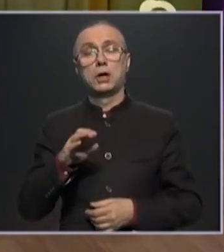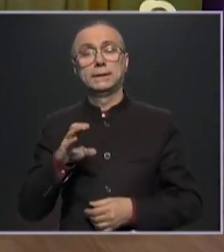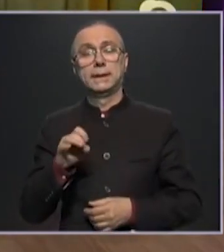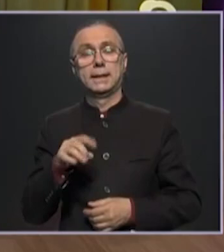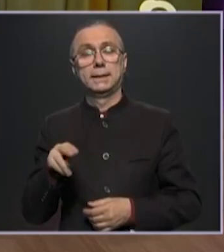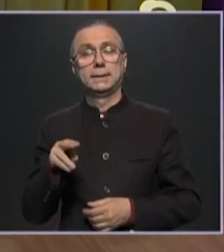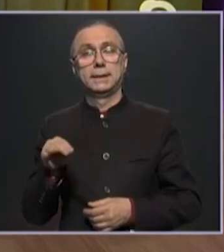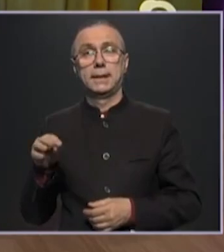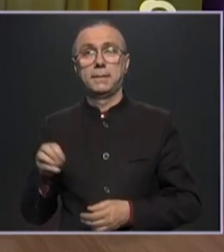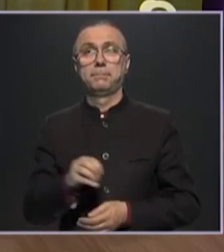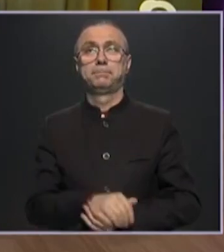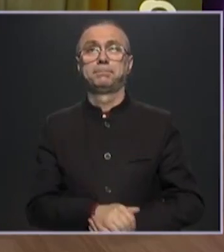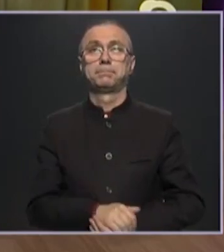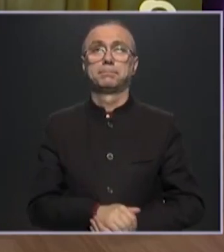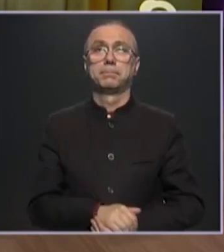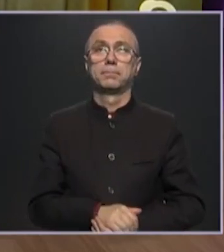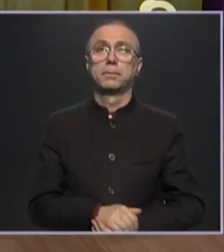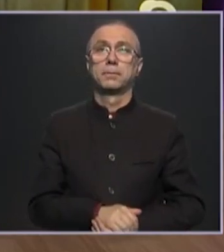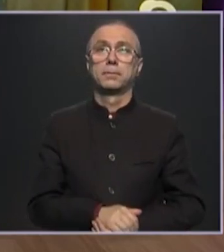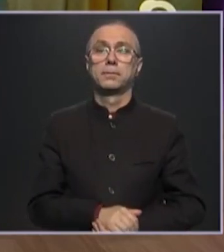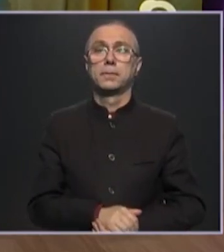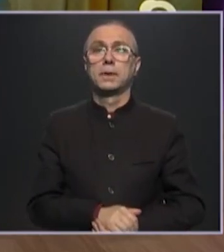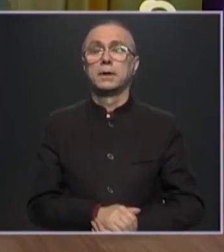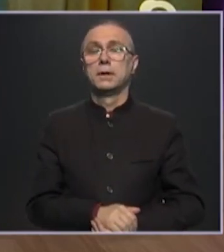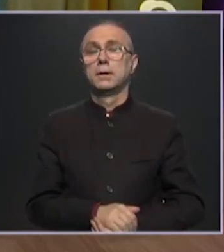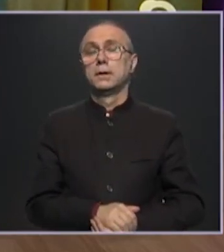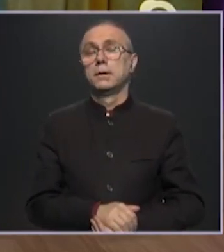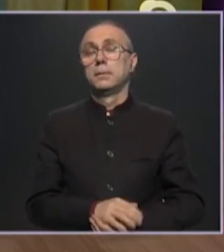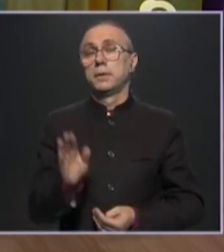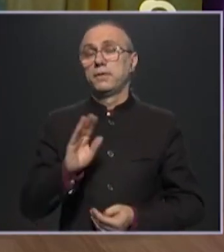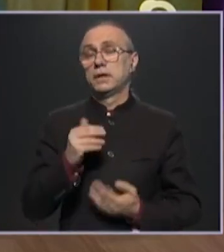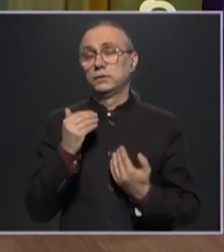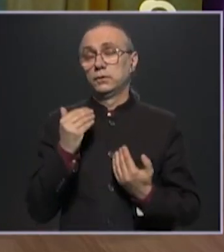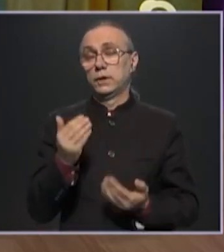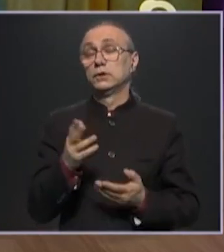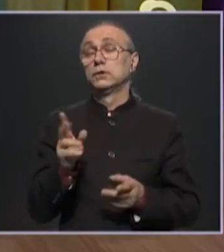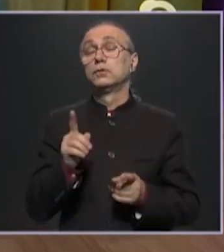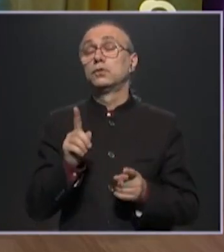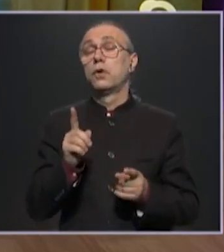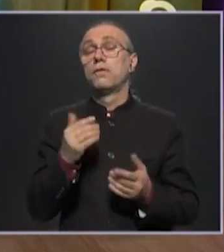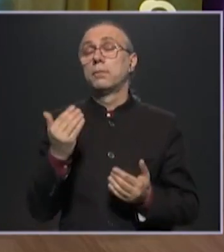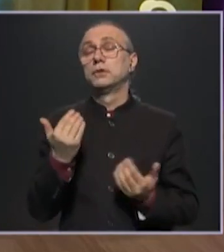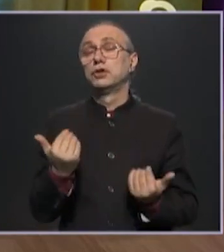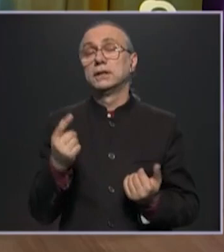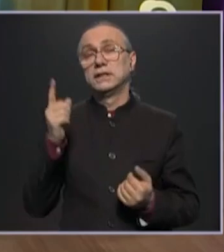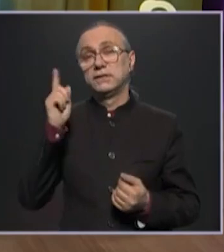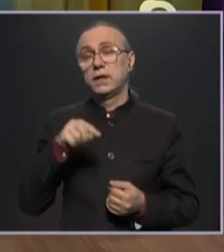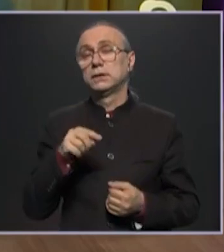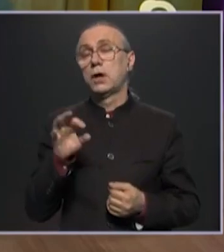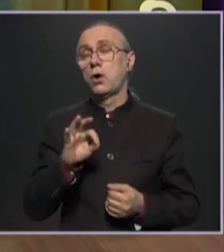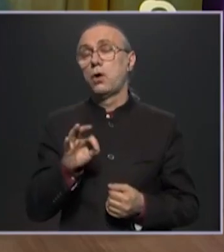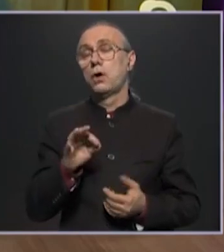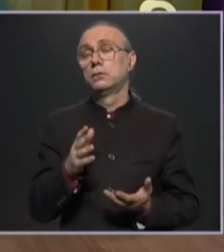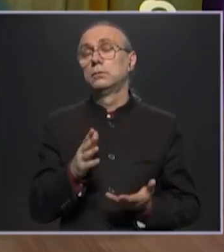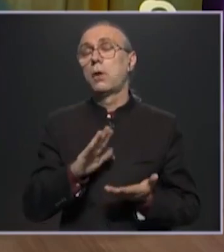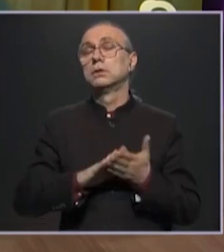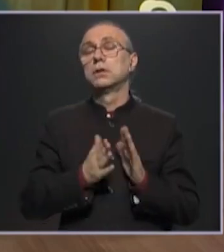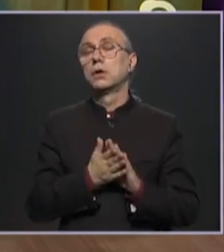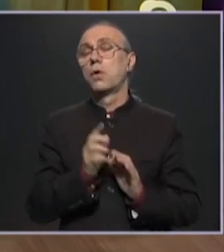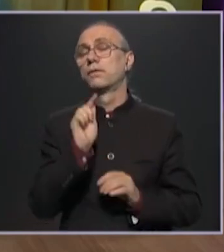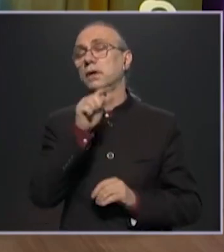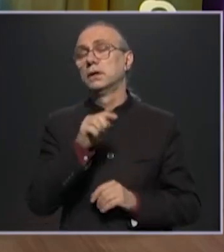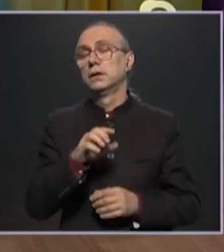Алексеевич, здравствуйте, мы вас приветствуем в нашем эфире. Расскажите, пожалуйста, что вам сейчас известно об обстановке в